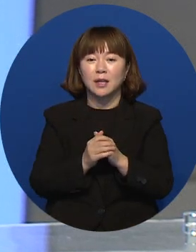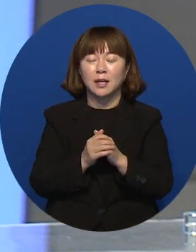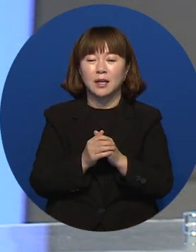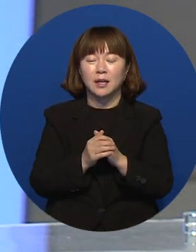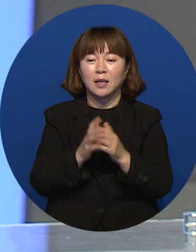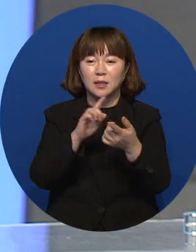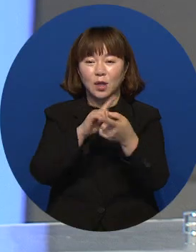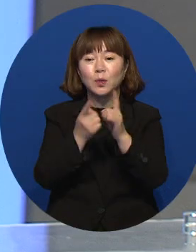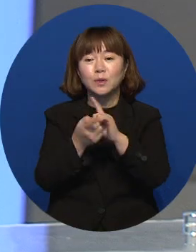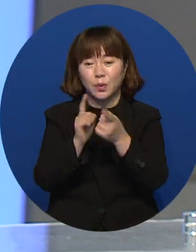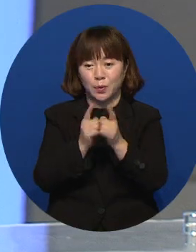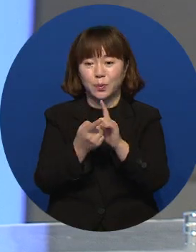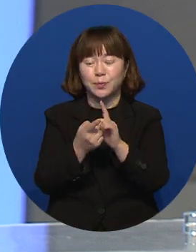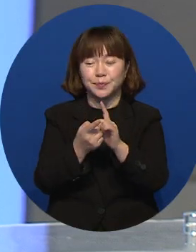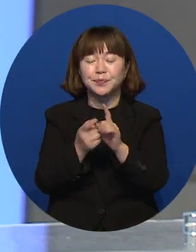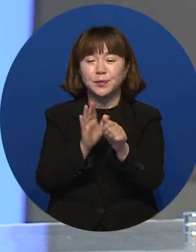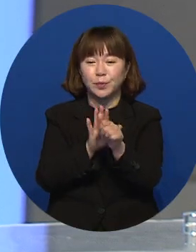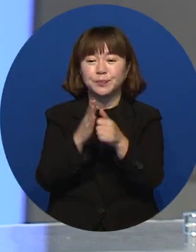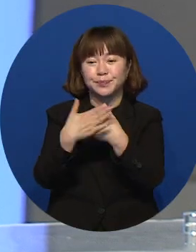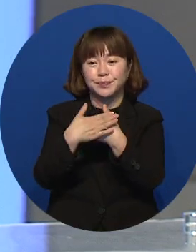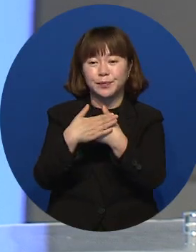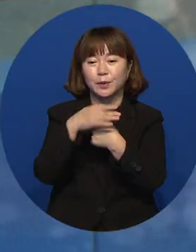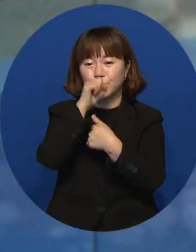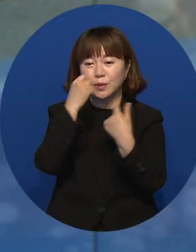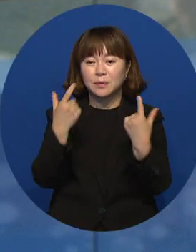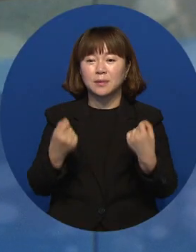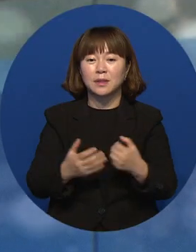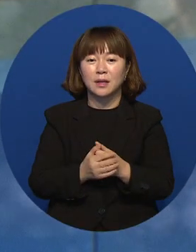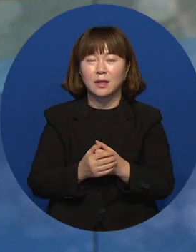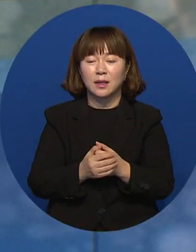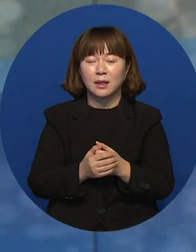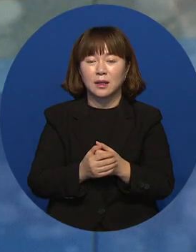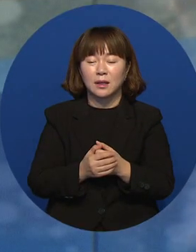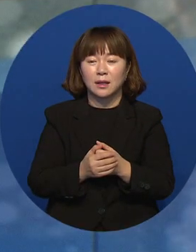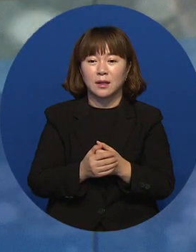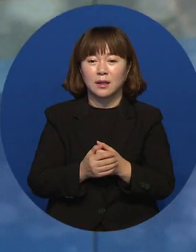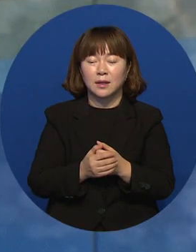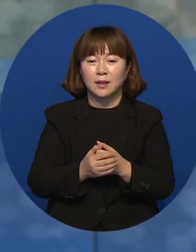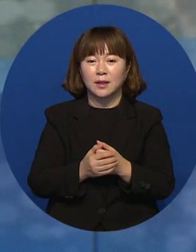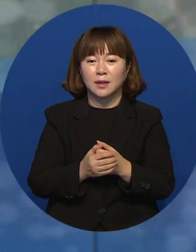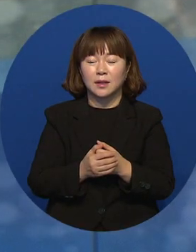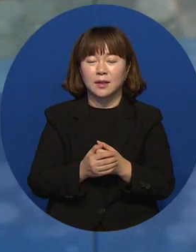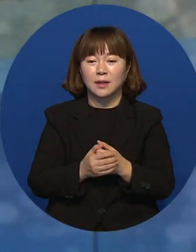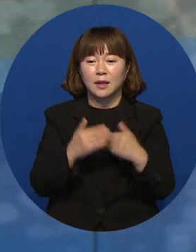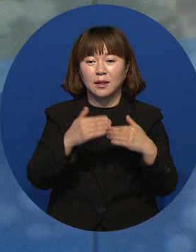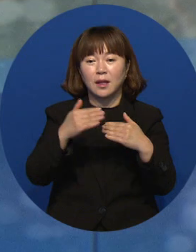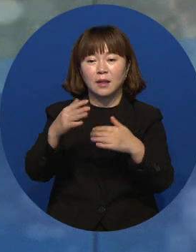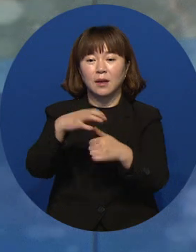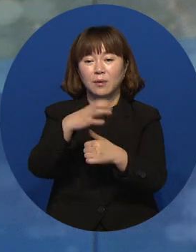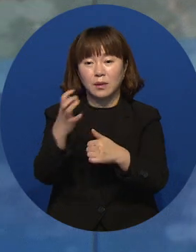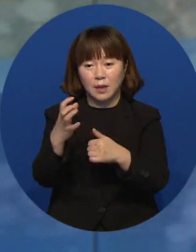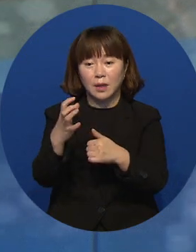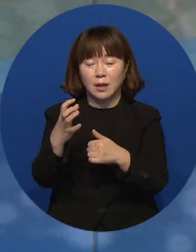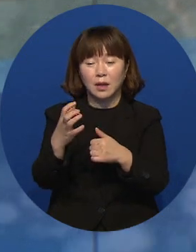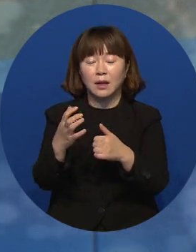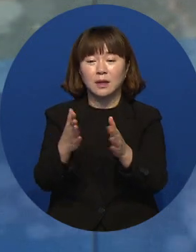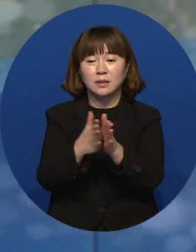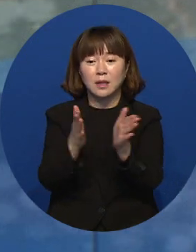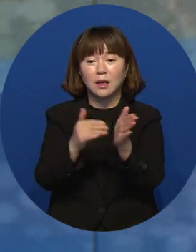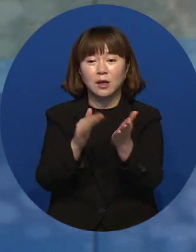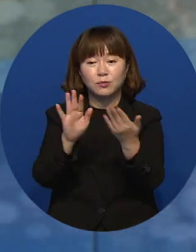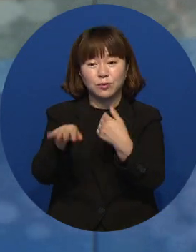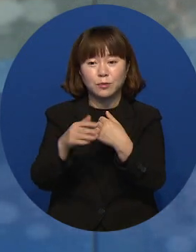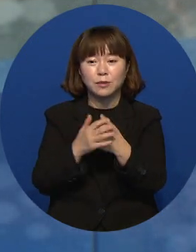도움을 줬으면 좋겠습니다 예 응원합니다 얘도 그러나 시험으로 확실히 자영업자 수상 고민들 고통이